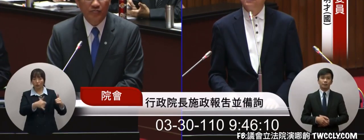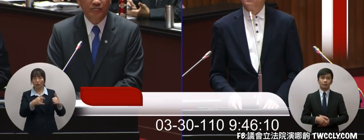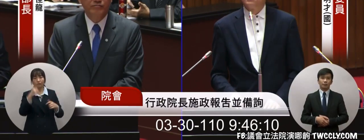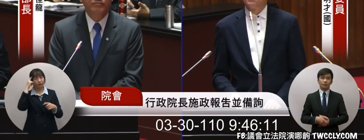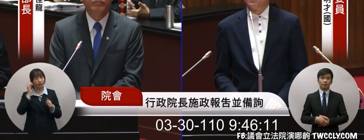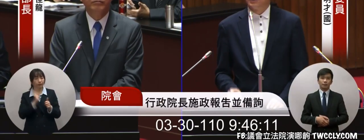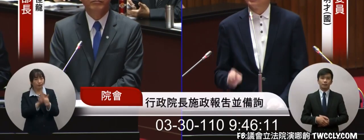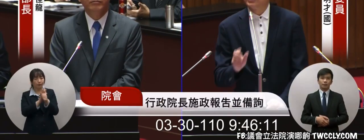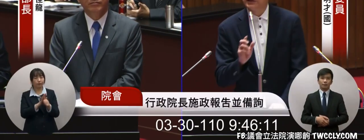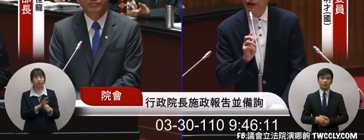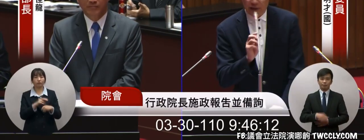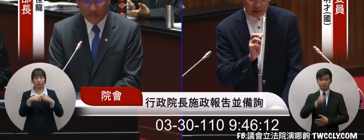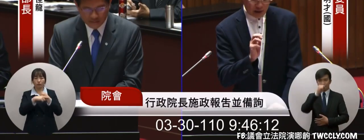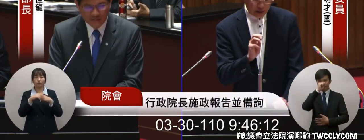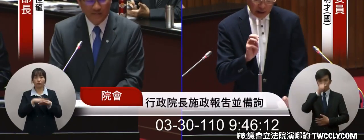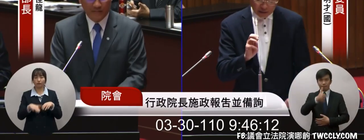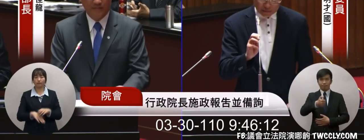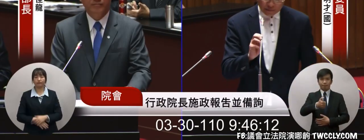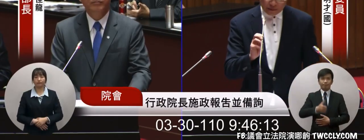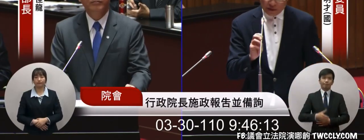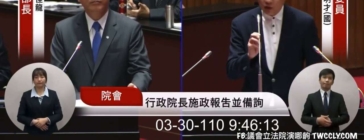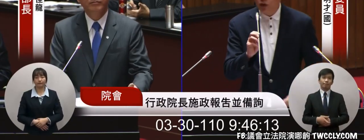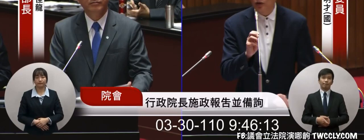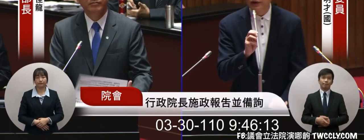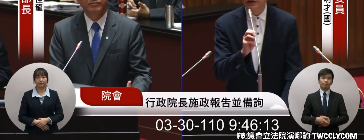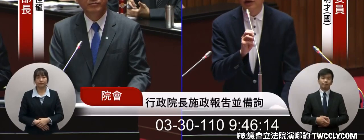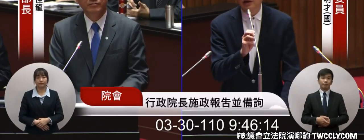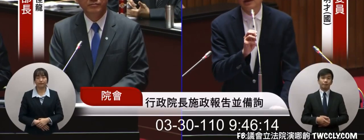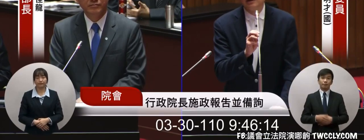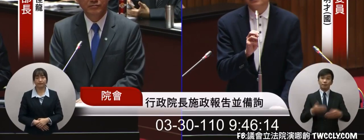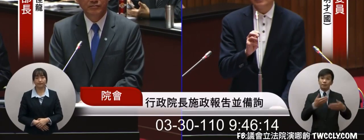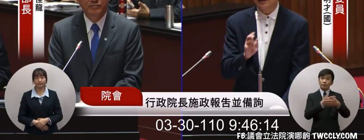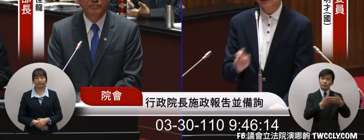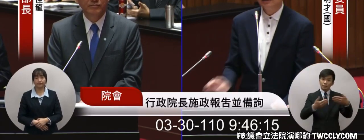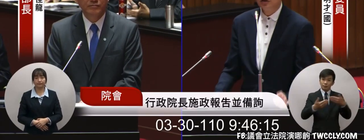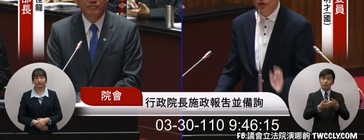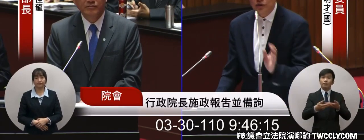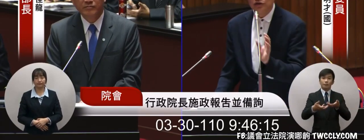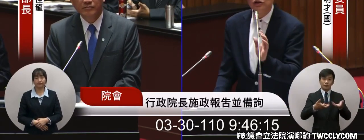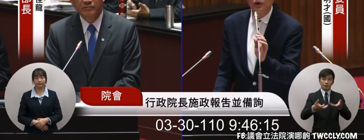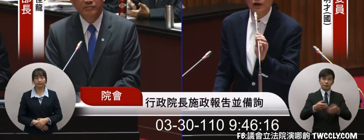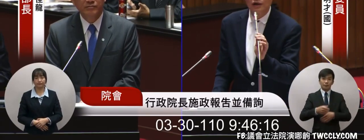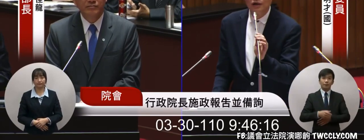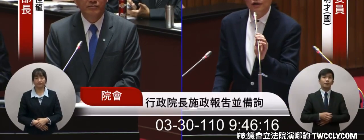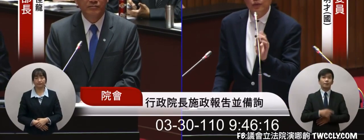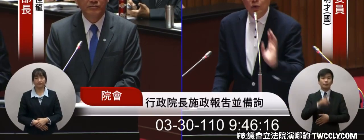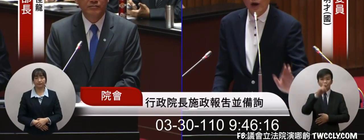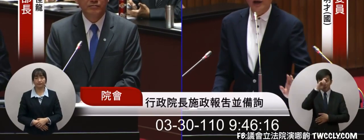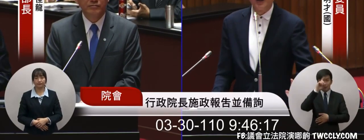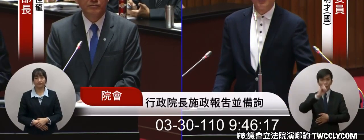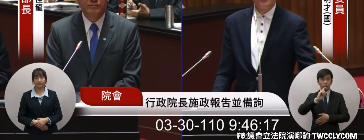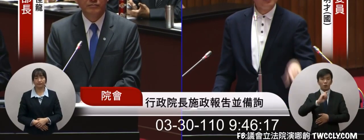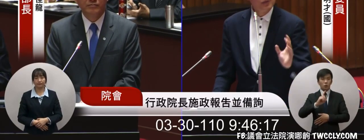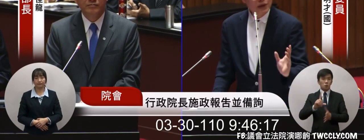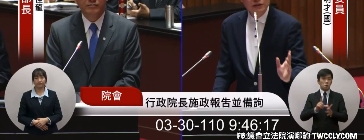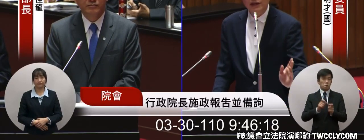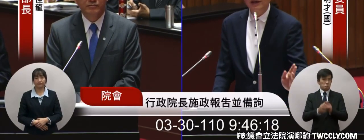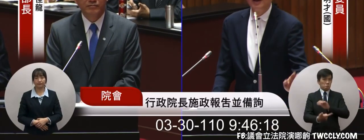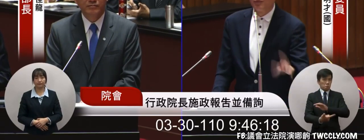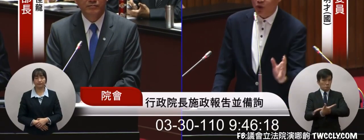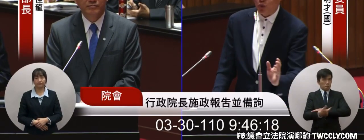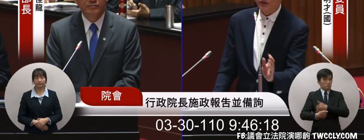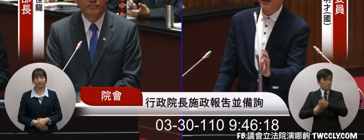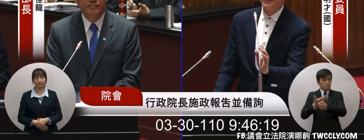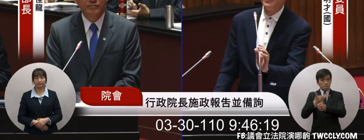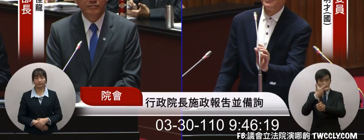協助好謝謝我想交通的問題喔大家永遠是希望越快越便捷